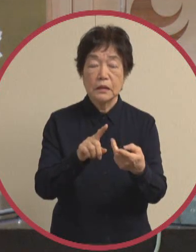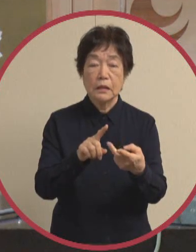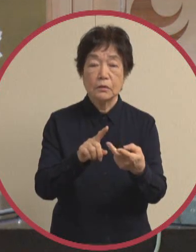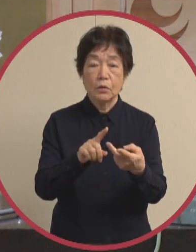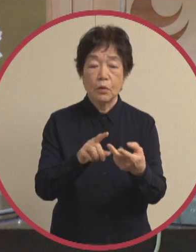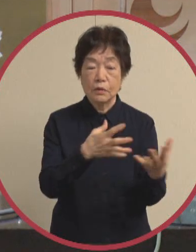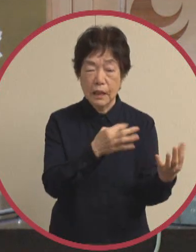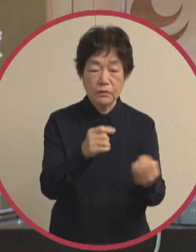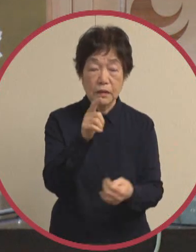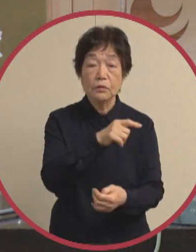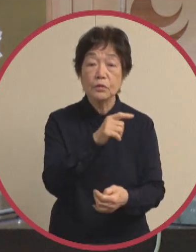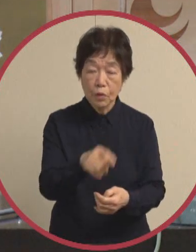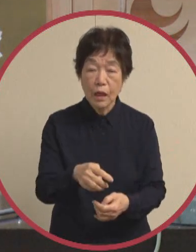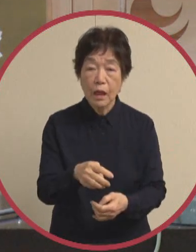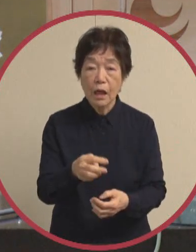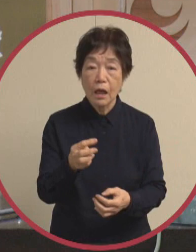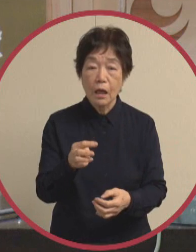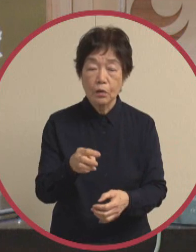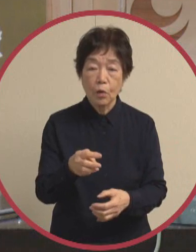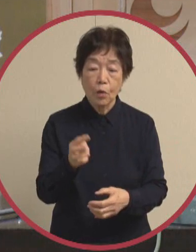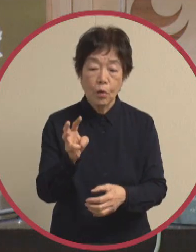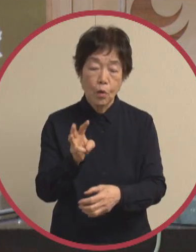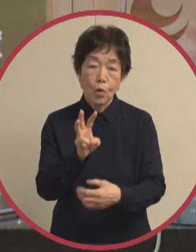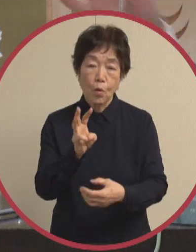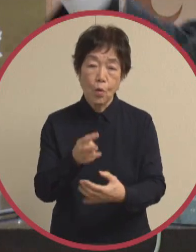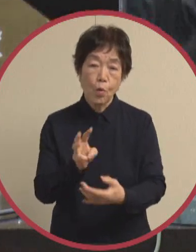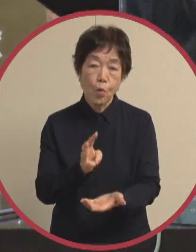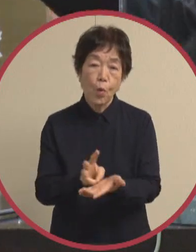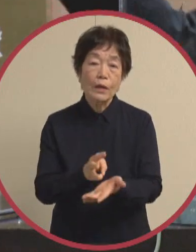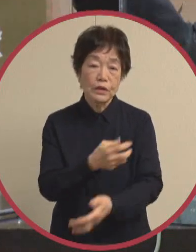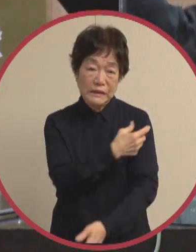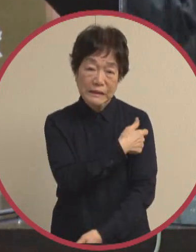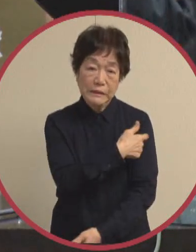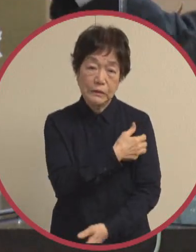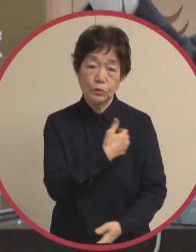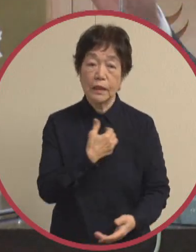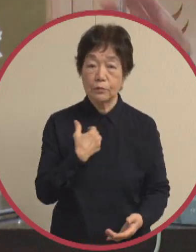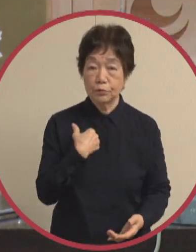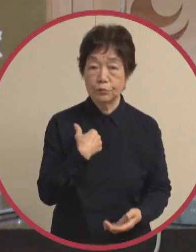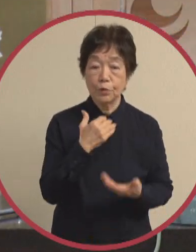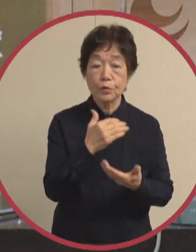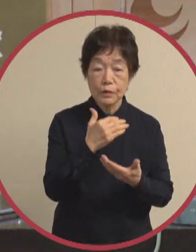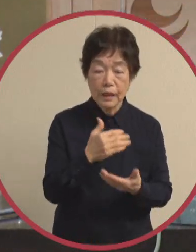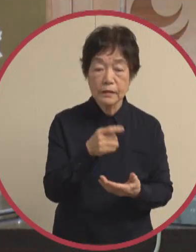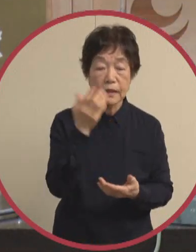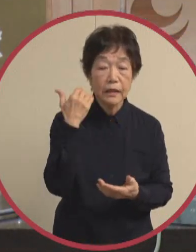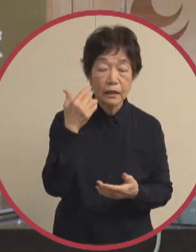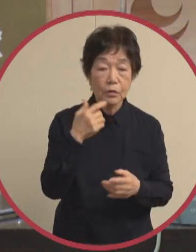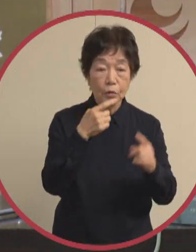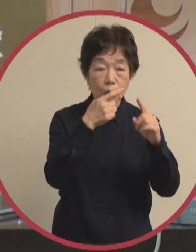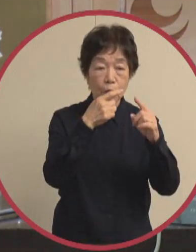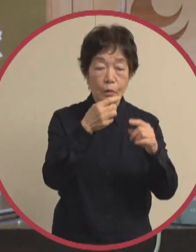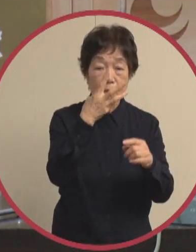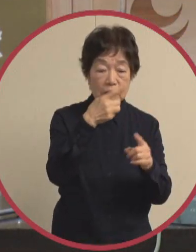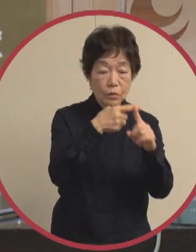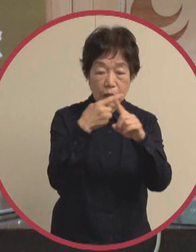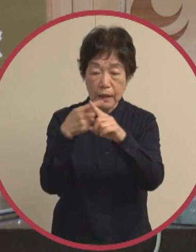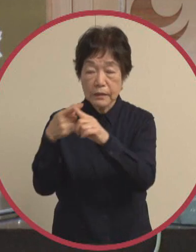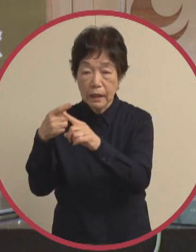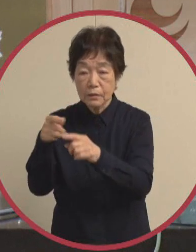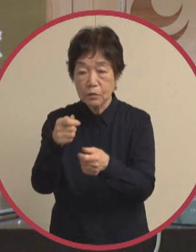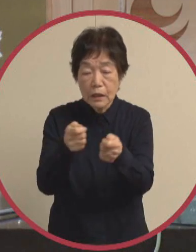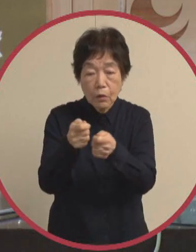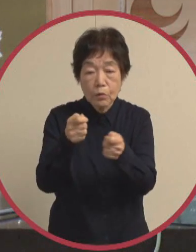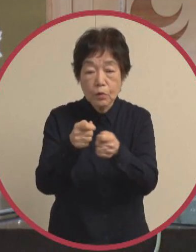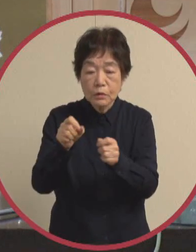まあ、多くの方が受けることでですね、まさにこの数式のコントロールができるということになってきます